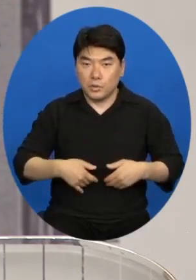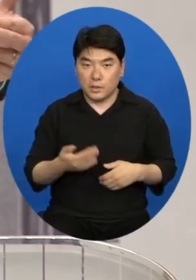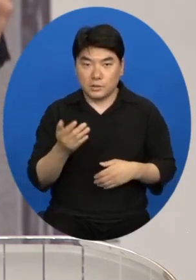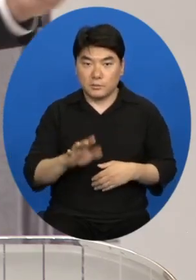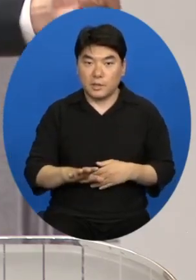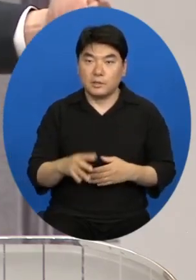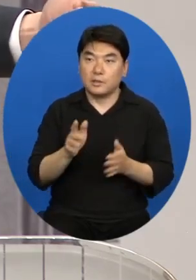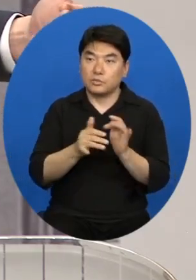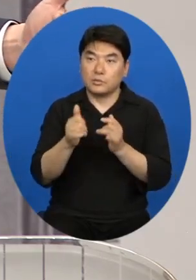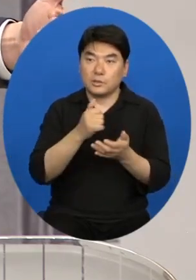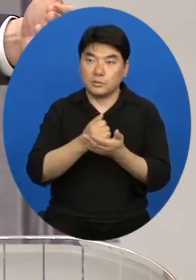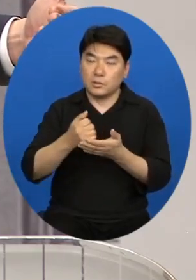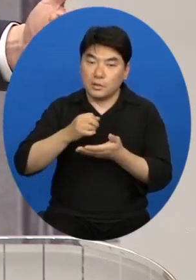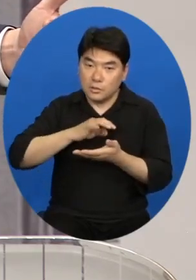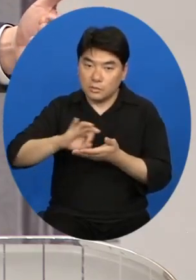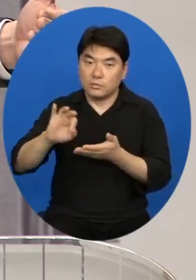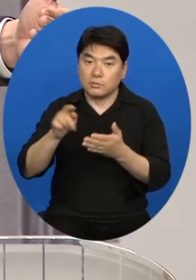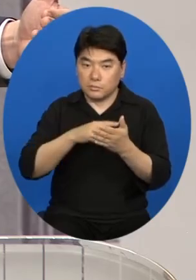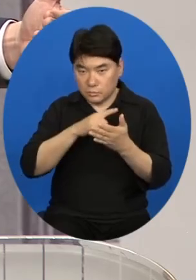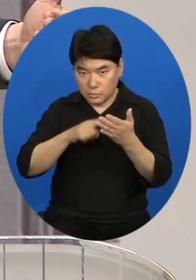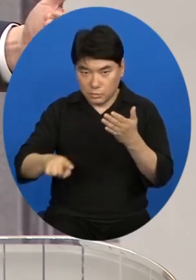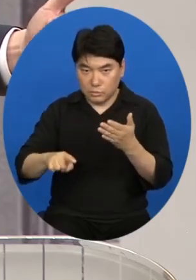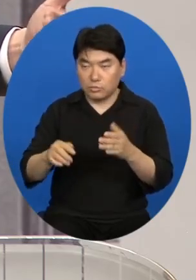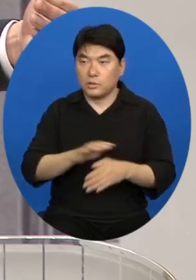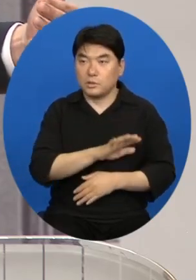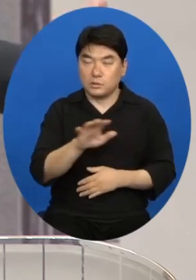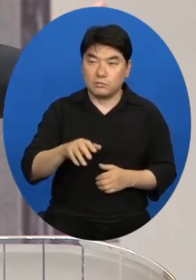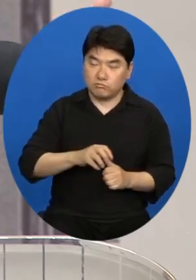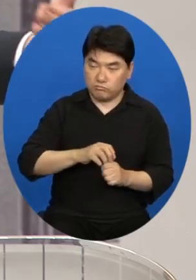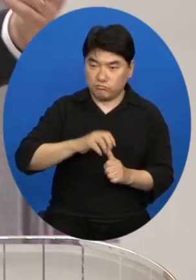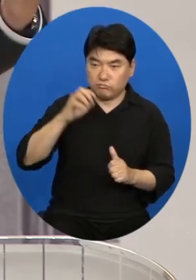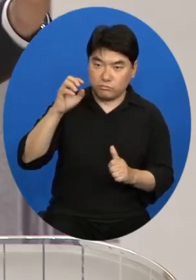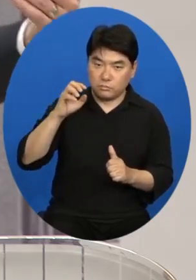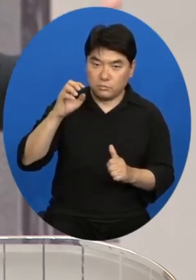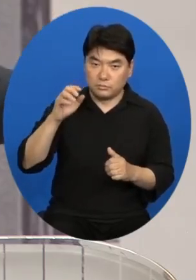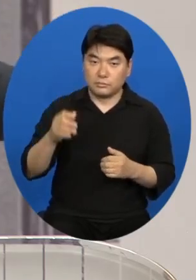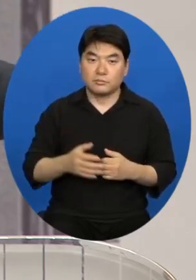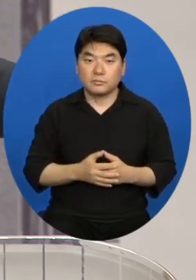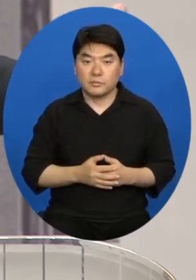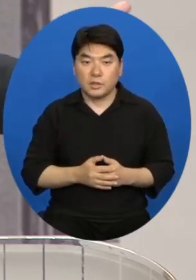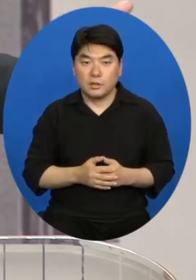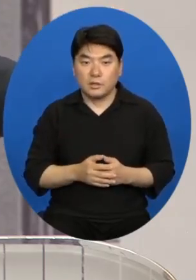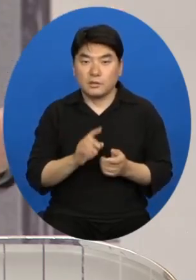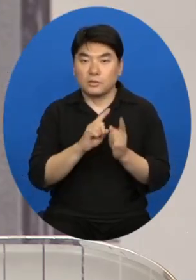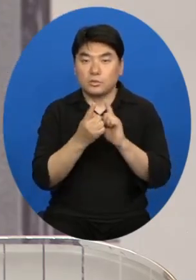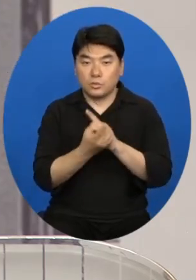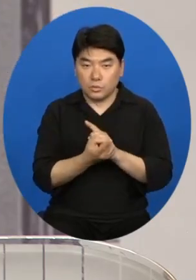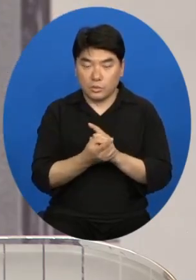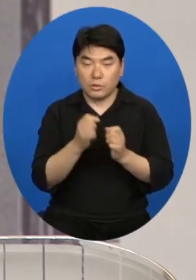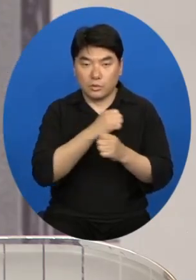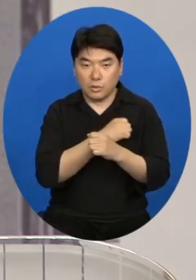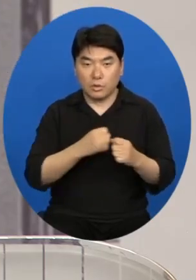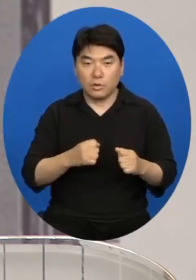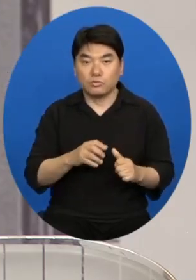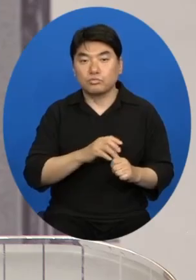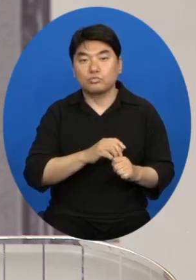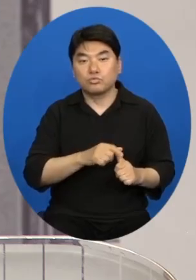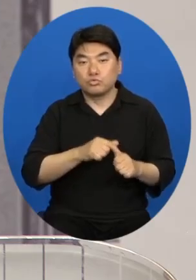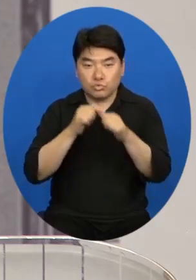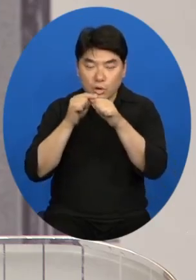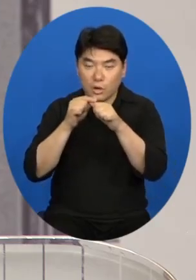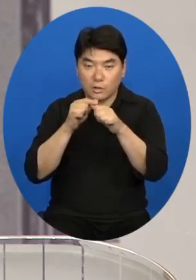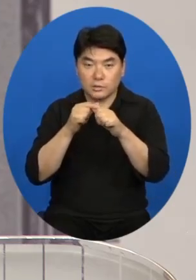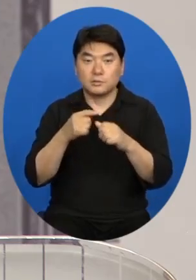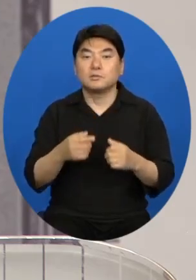그분이 잡혀서 죽으시고 우리는 풀려나게 하셨다. 이게 대속과 구속이거든요. 우리의 온갖 죄들이 있어요.